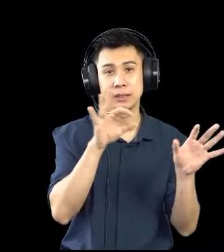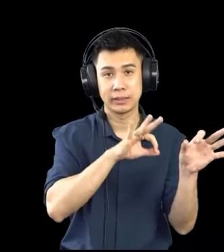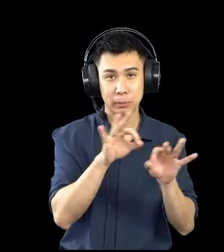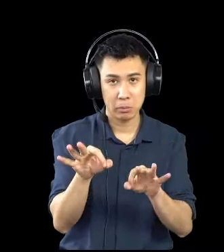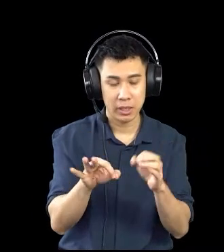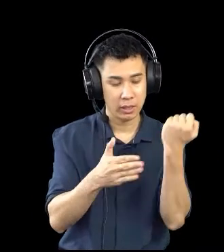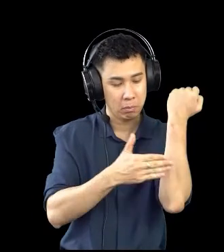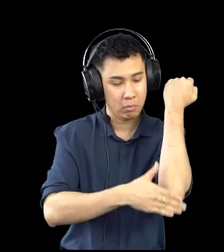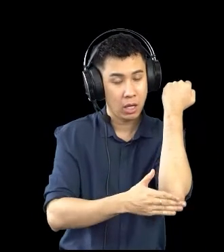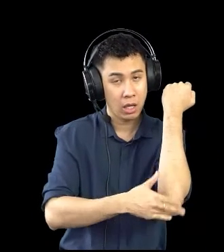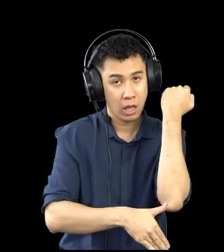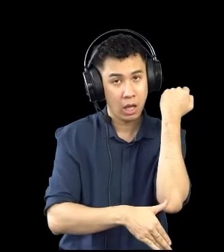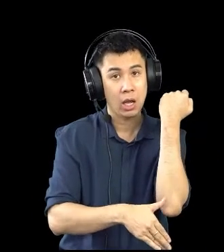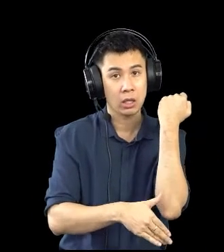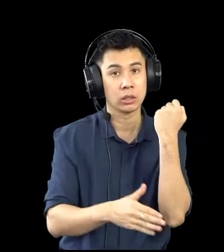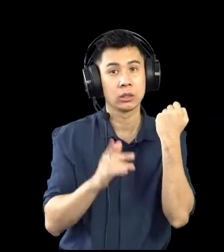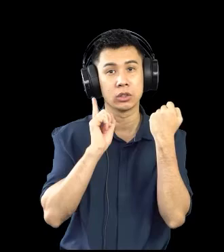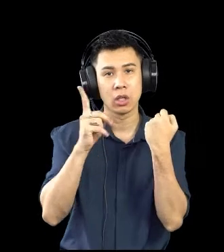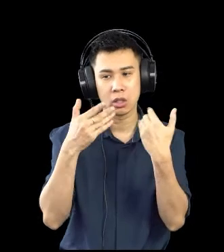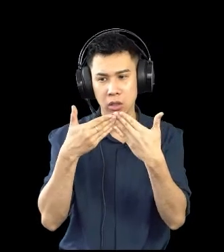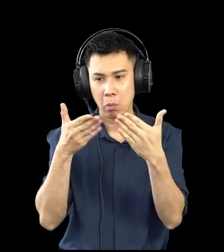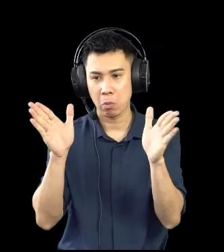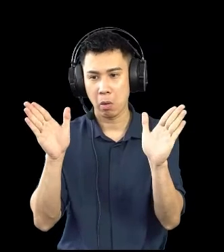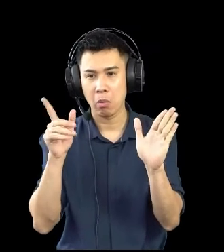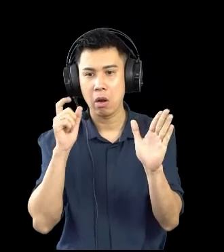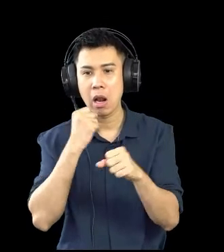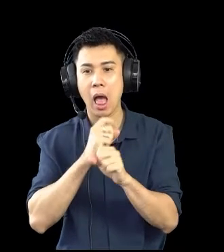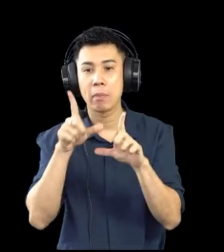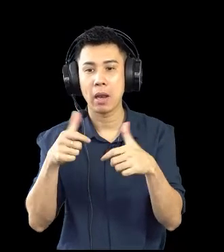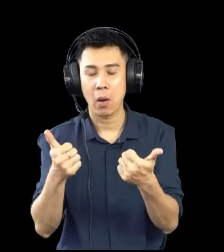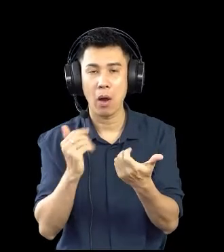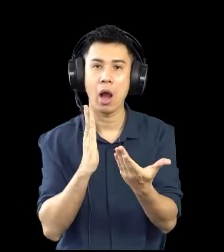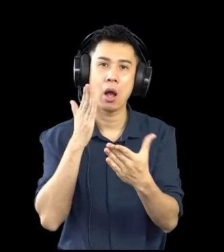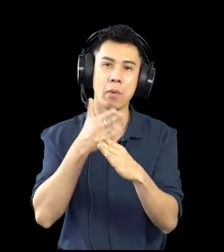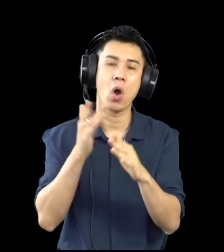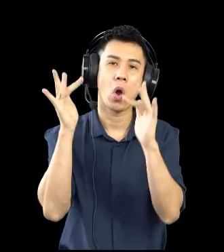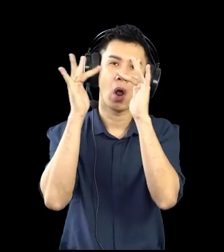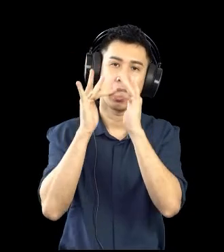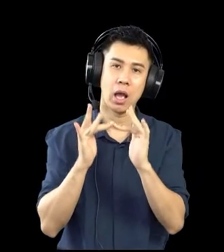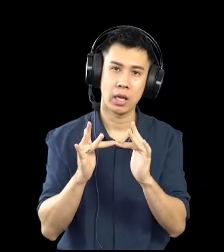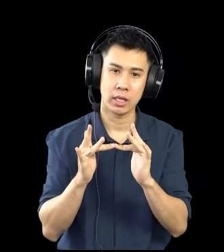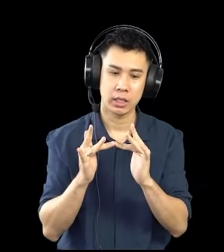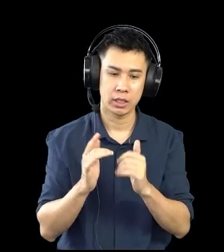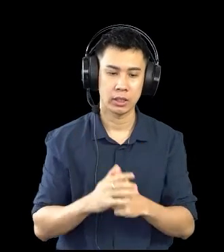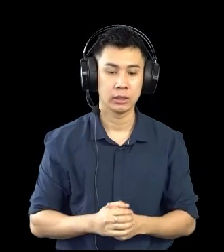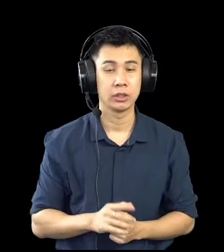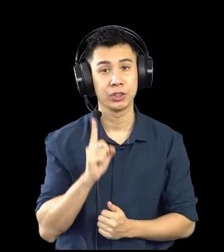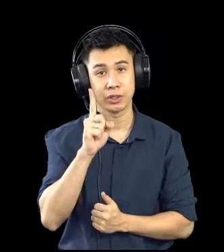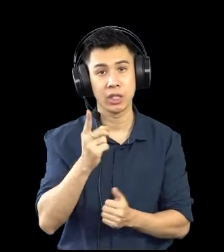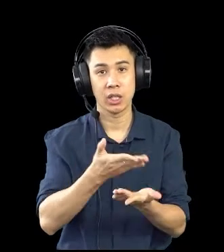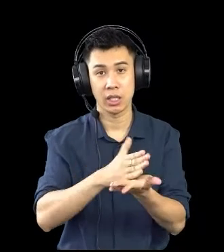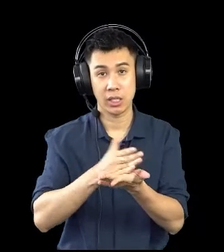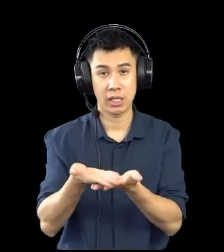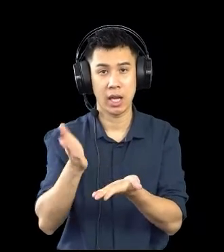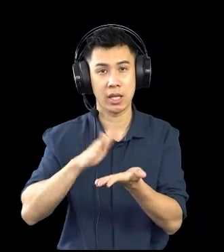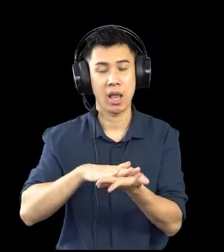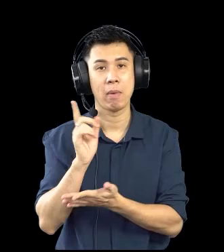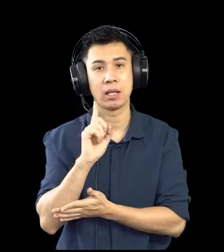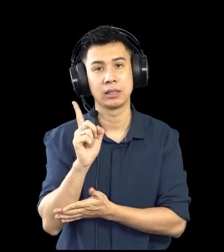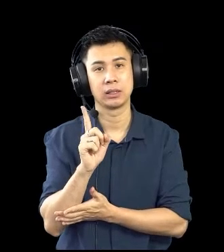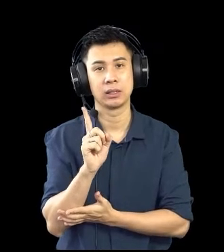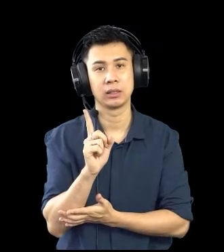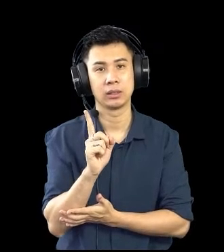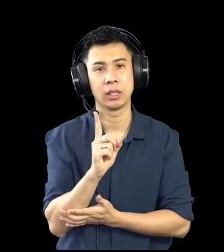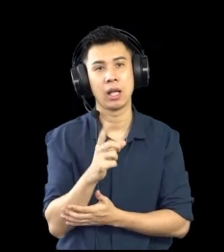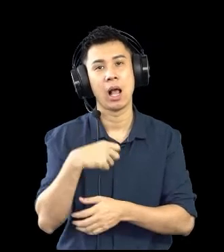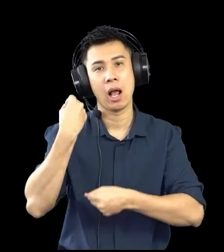miền Tây. Còn đâu để ở rộng hơn thì các em đưa online. Dạ đúng rồi ạ. Cảm Nhưng ơn. mà tại vì cũng em cũng muốn chia sẻ thêm một điều nữa là tại vì cái